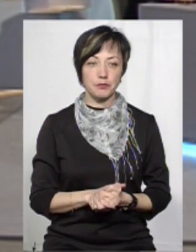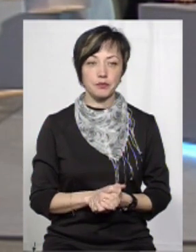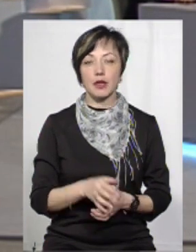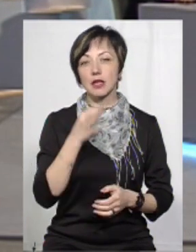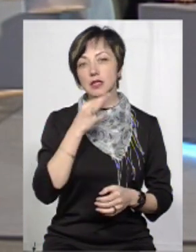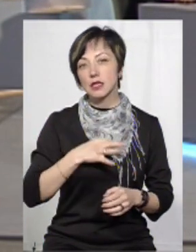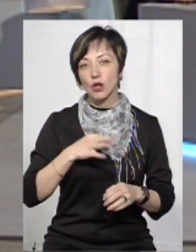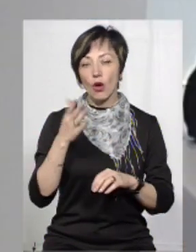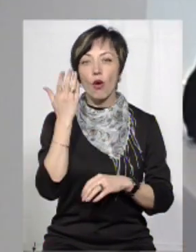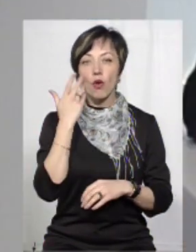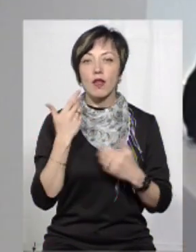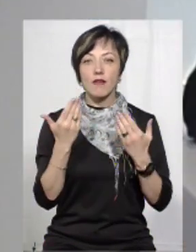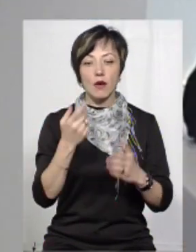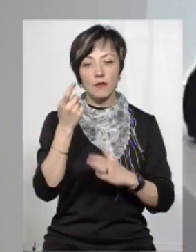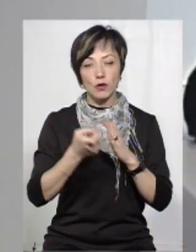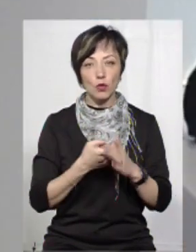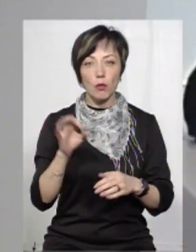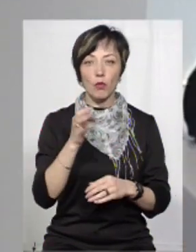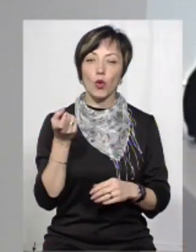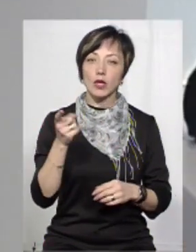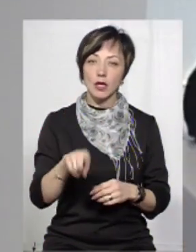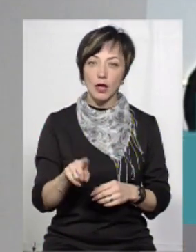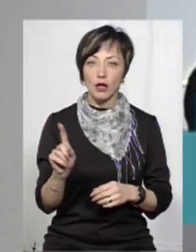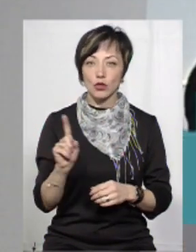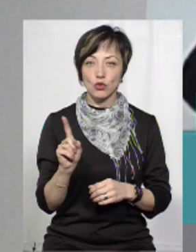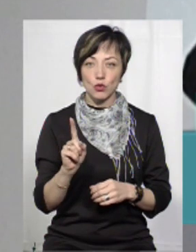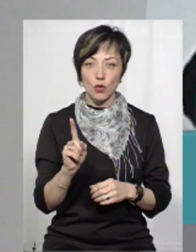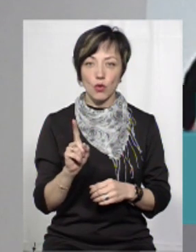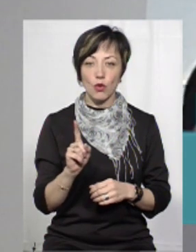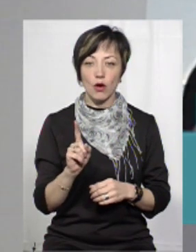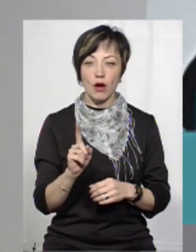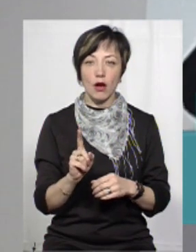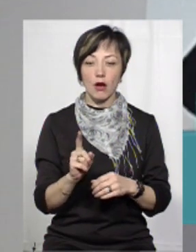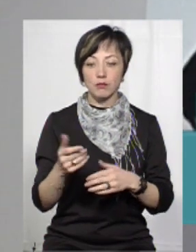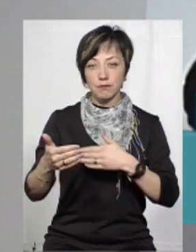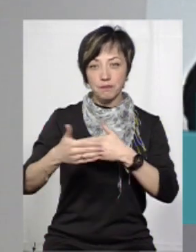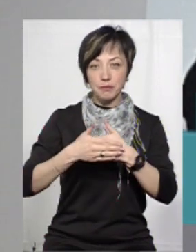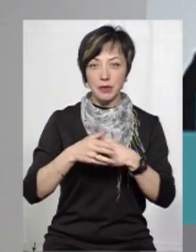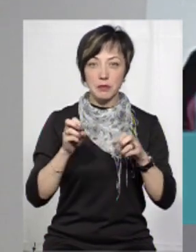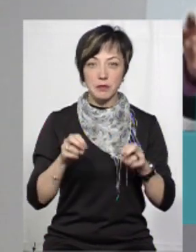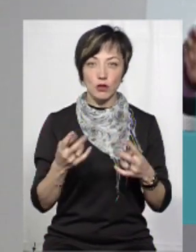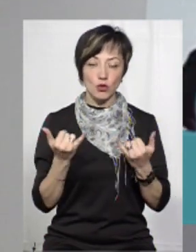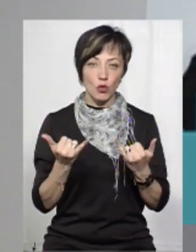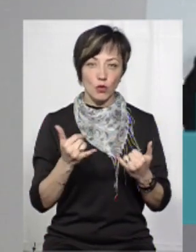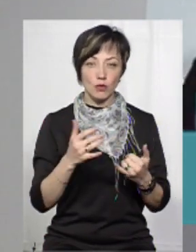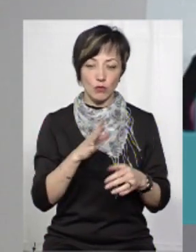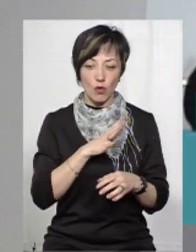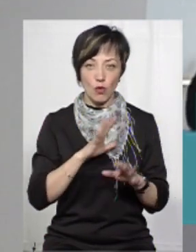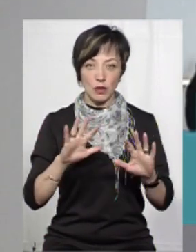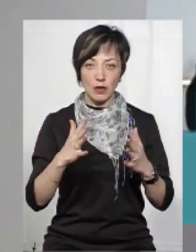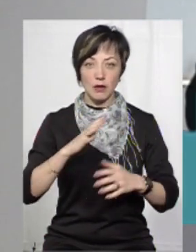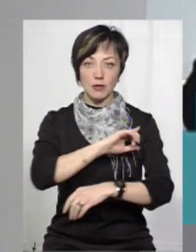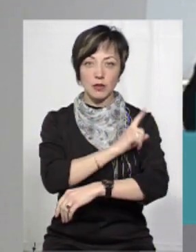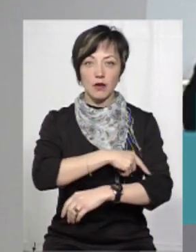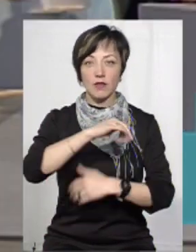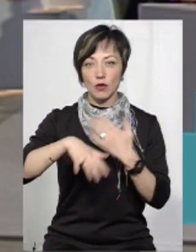А скажіть, коли вам стає відомо про те, що насувається небезпека, от так, як цей раз було, такі